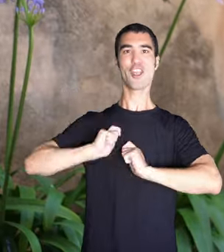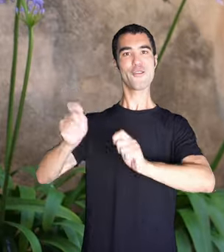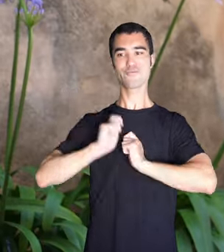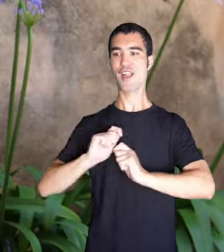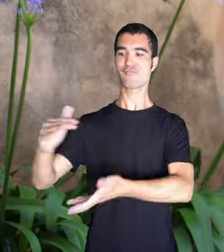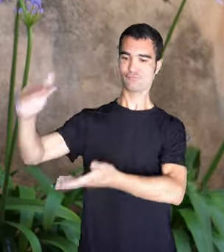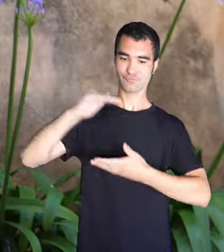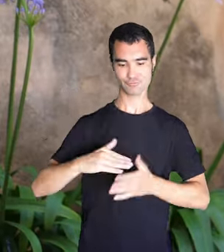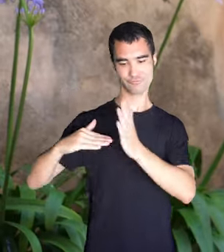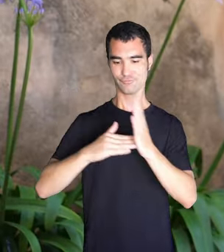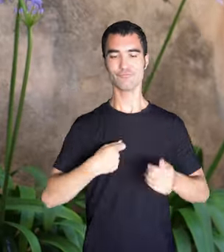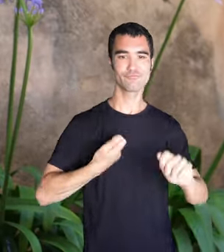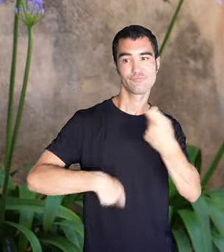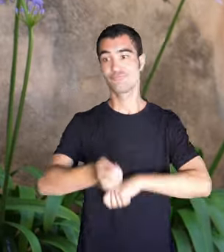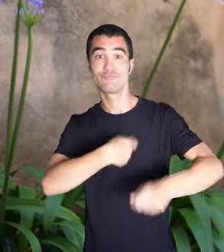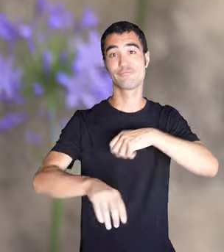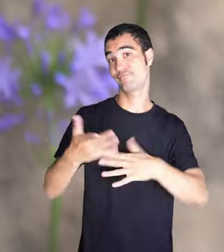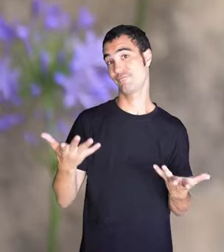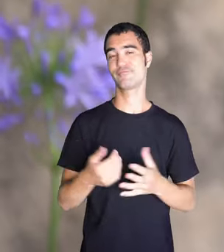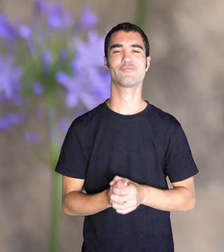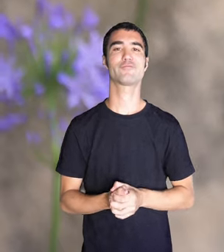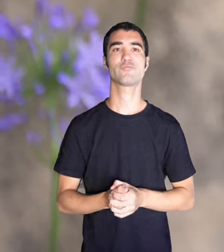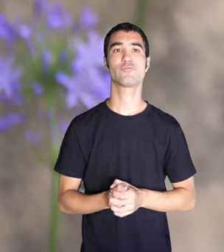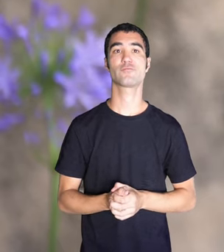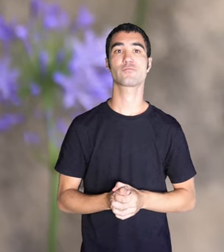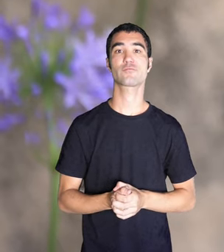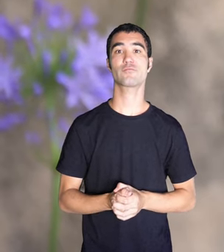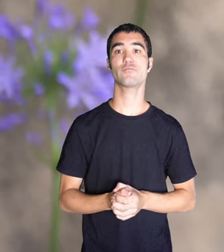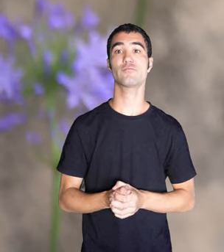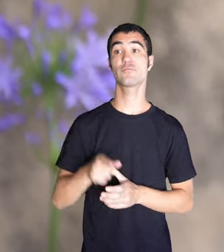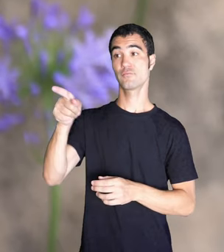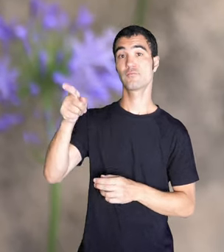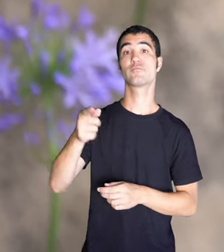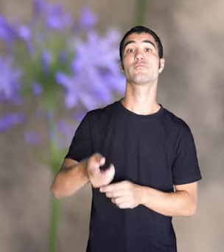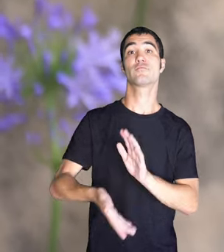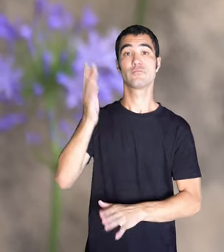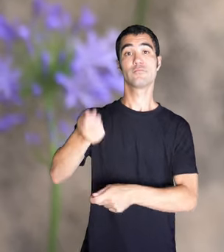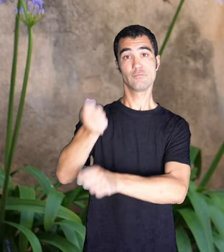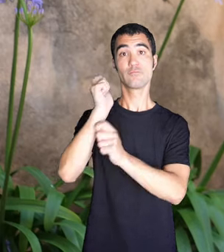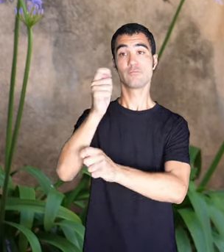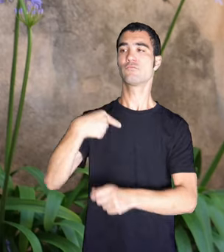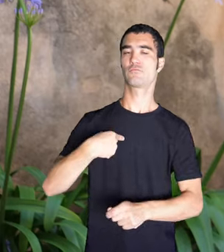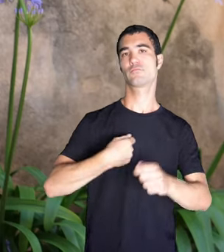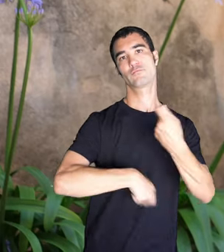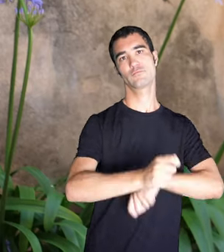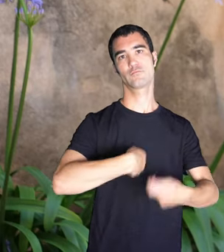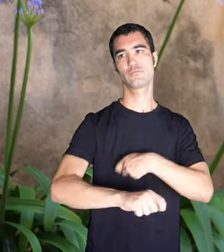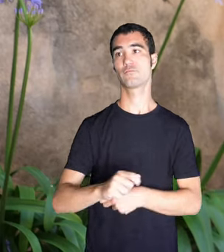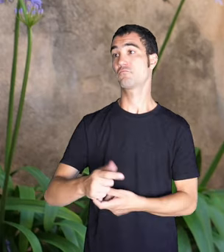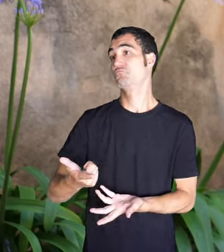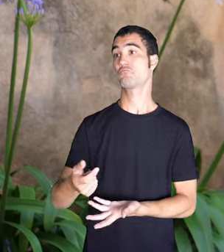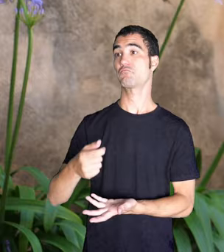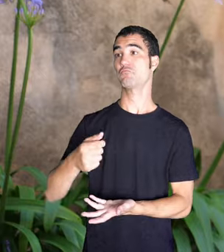el duia o qualque cosa per vendre'l'ú. Mentre en Jaume va pescar, li vaig vendre el peix. Em donava un tant,